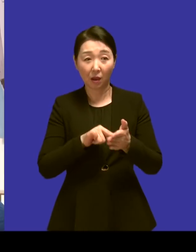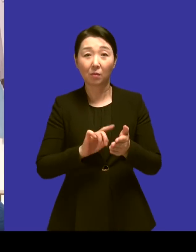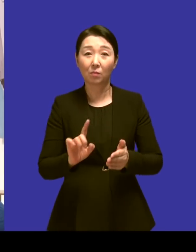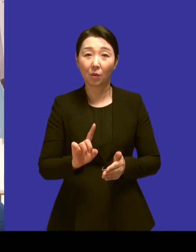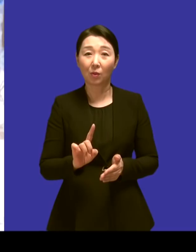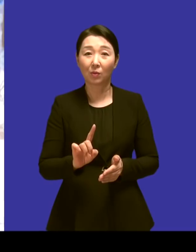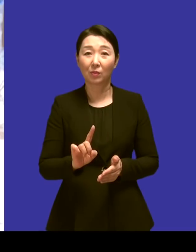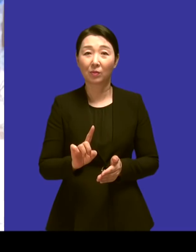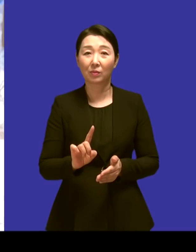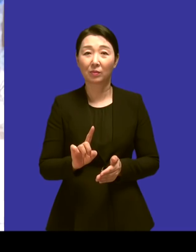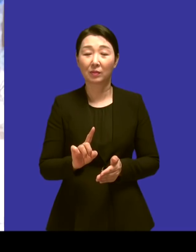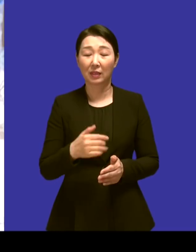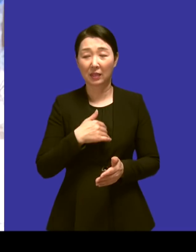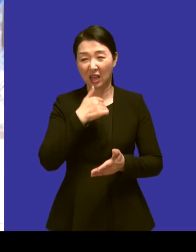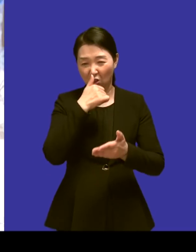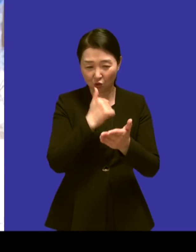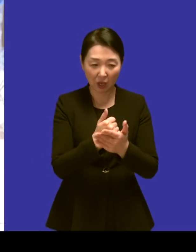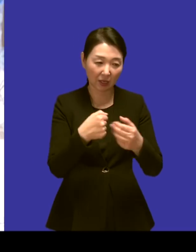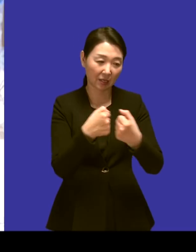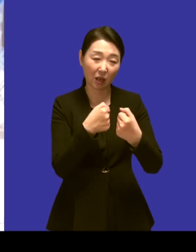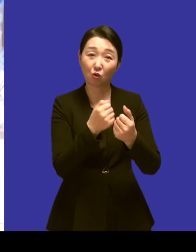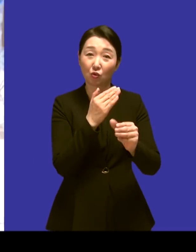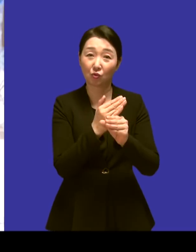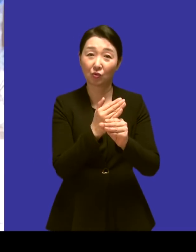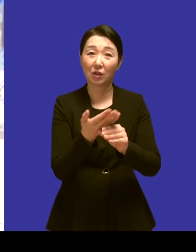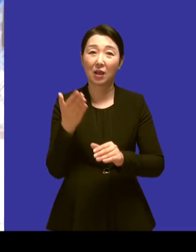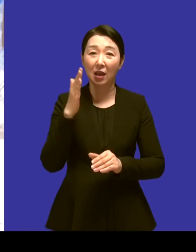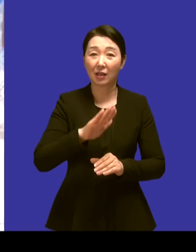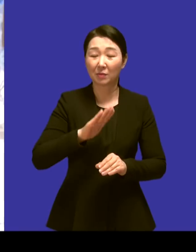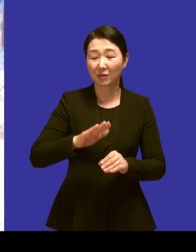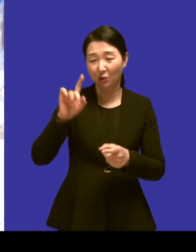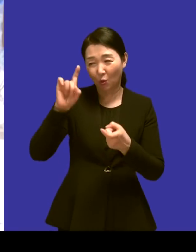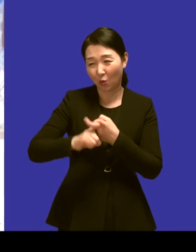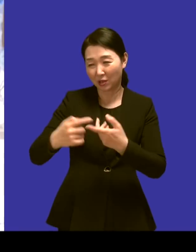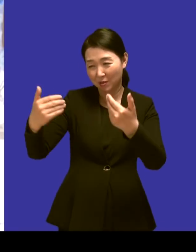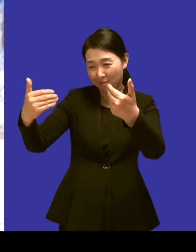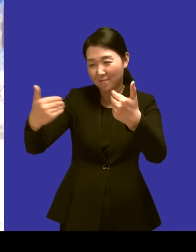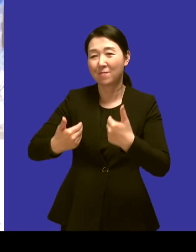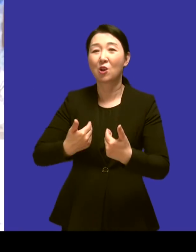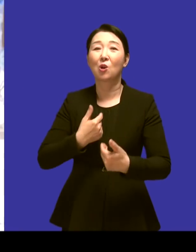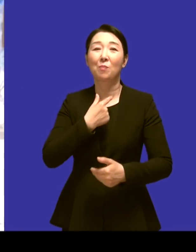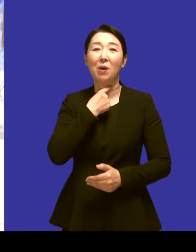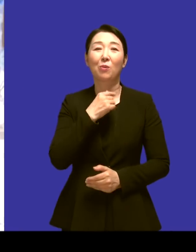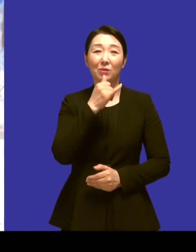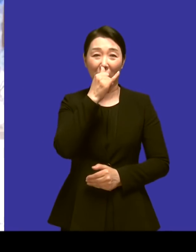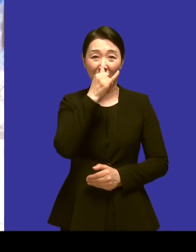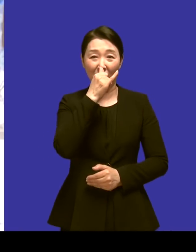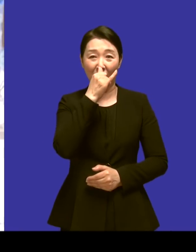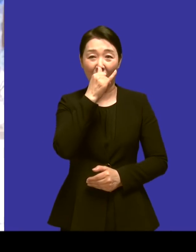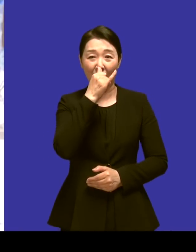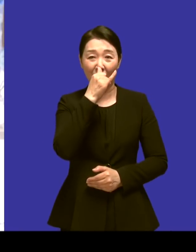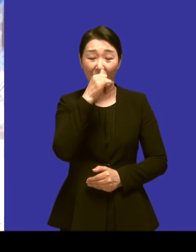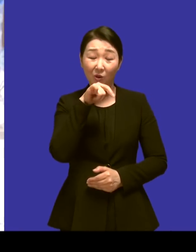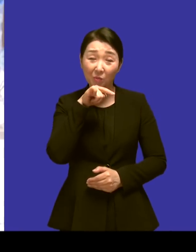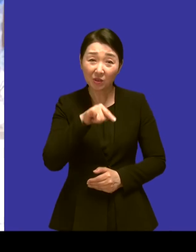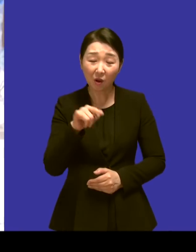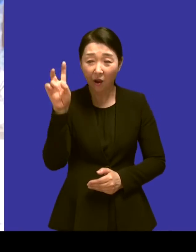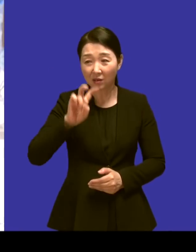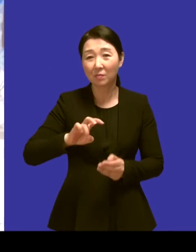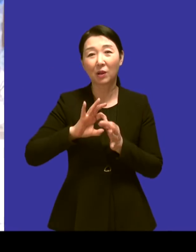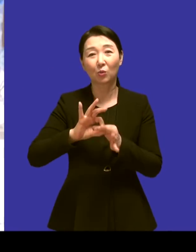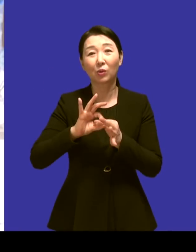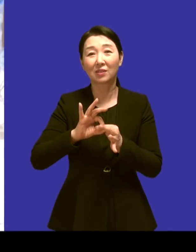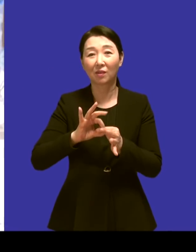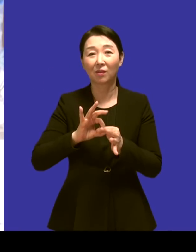뭔가 그래도 내가 죄성과 싸우지만 여전히 주목받고 싶고 인정받고 싶은 마음이 있었을 텐데 네네. 그런 것들이 좀 음악을